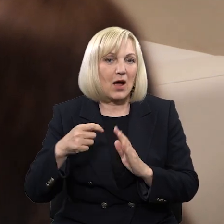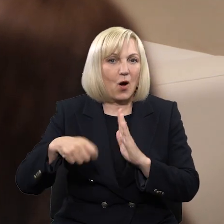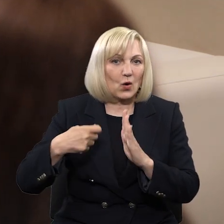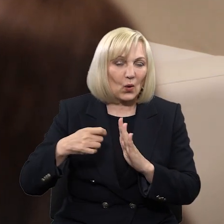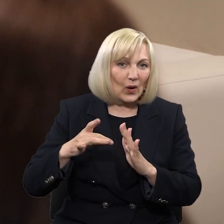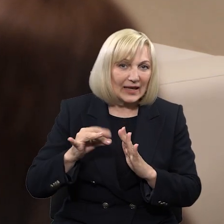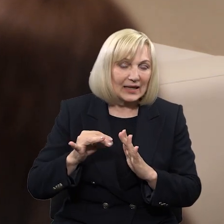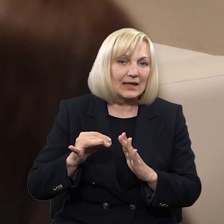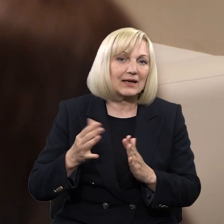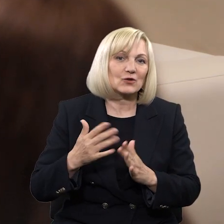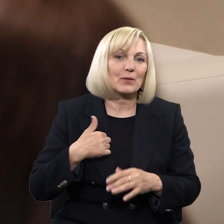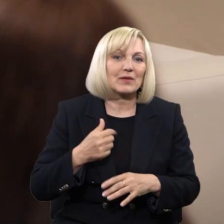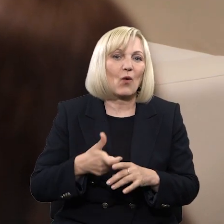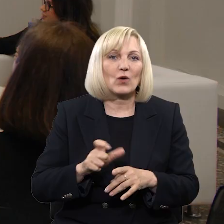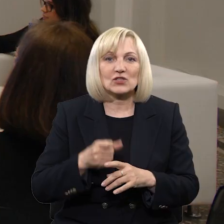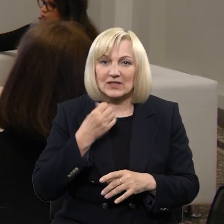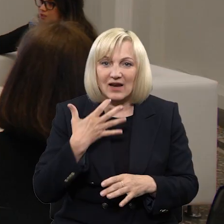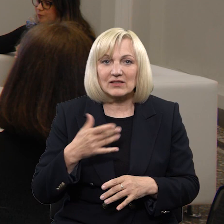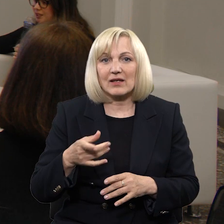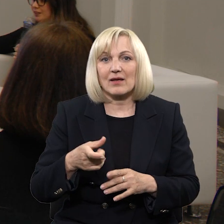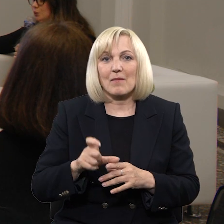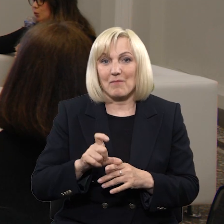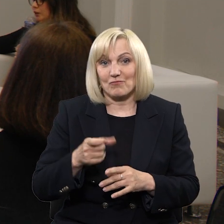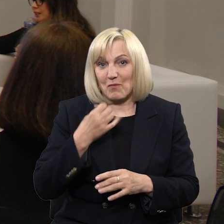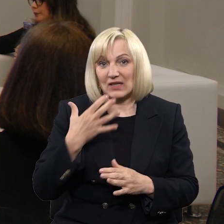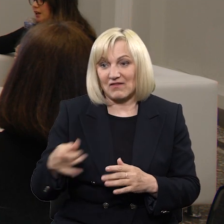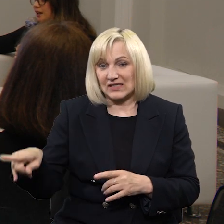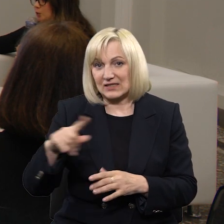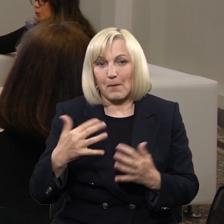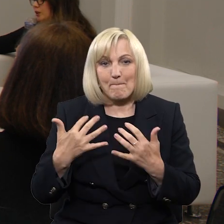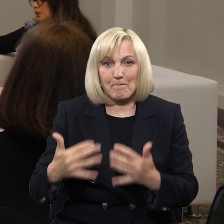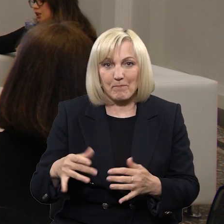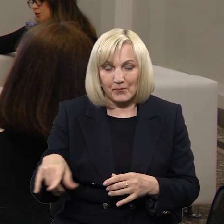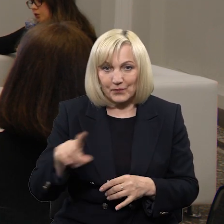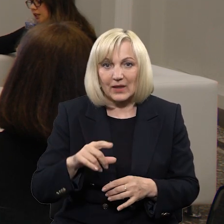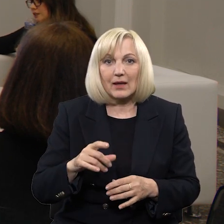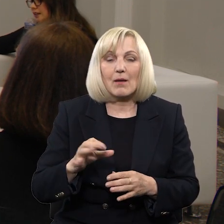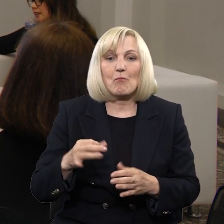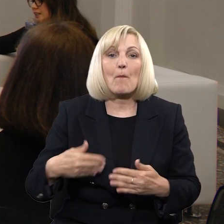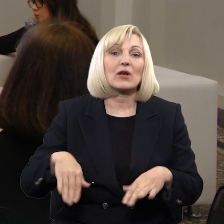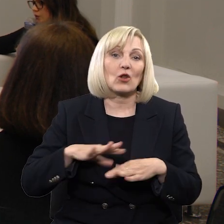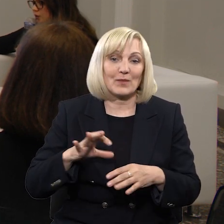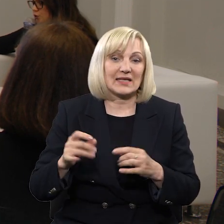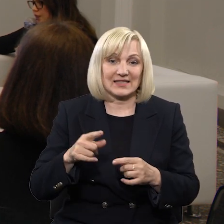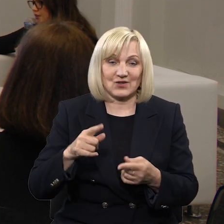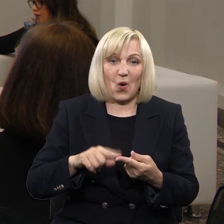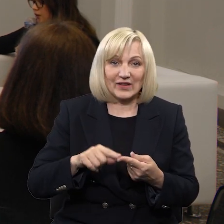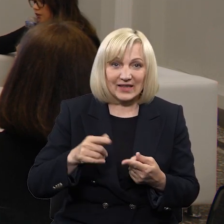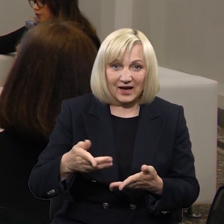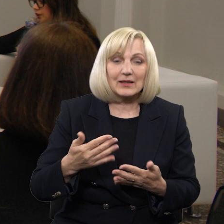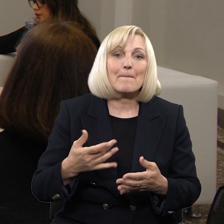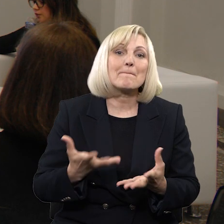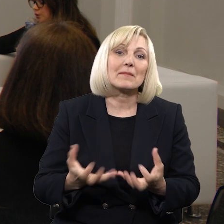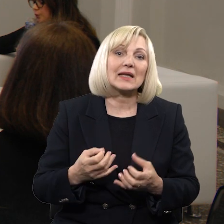видеоролики которые Лично мне очень нравятся они очень нравились публики это по предложению коллег из ВКонтакте Мы приняли участие